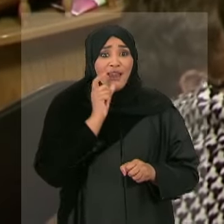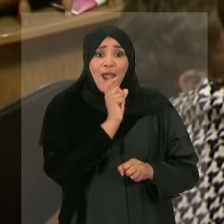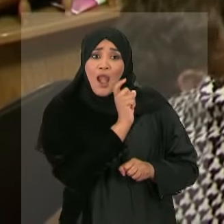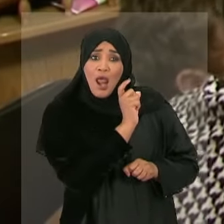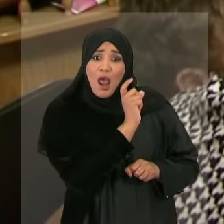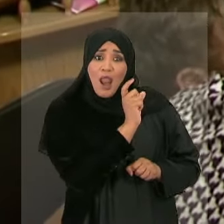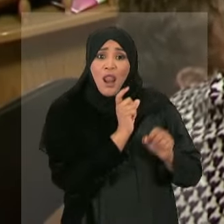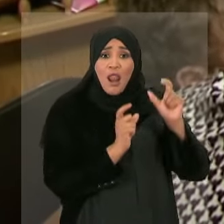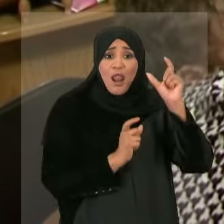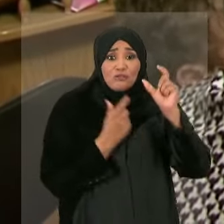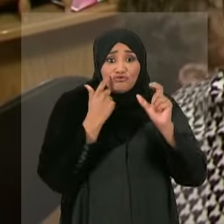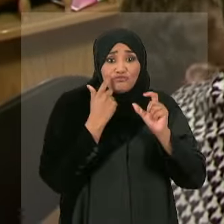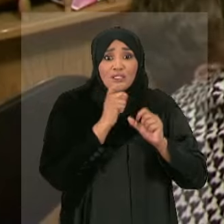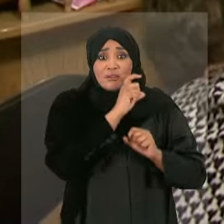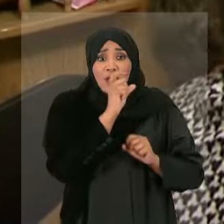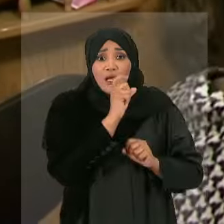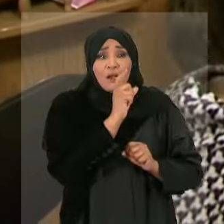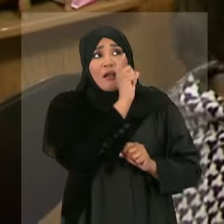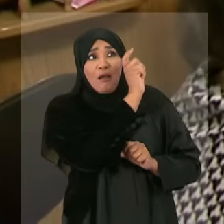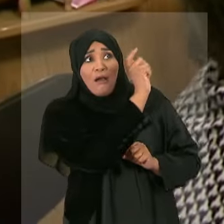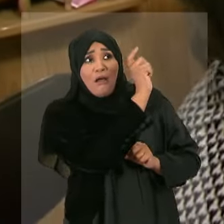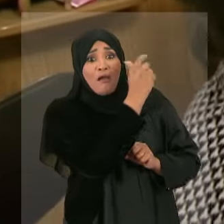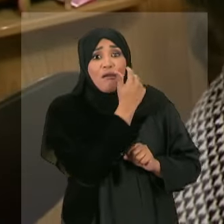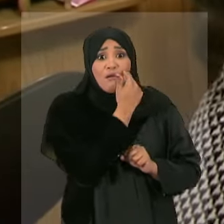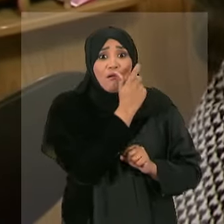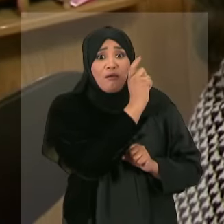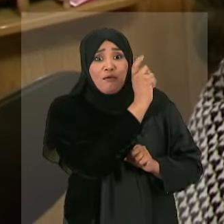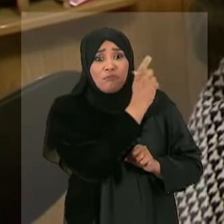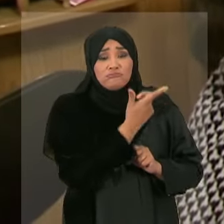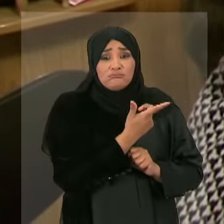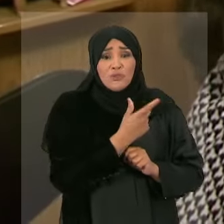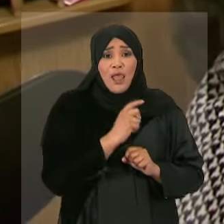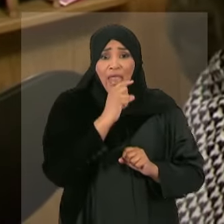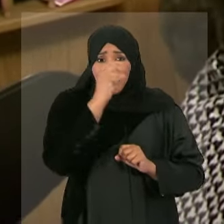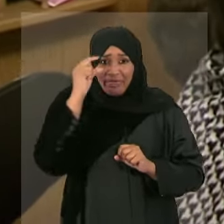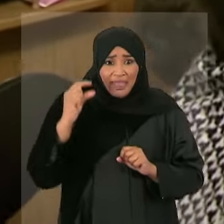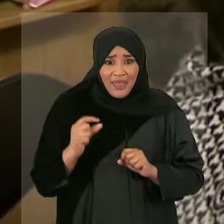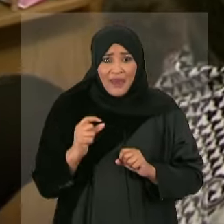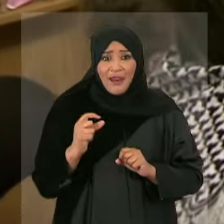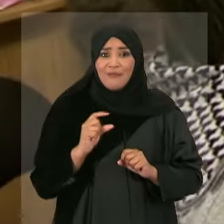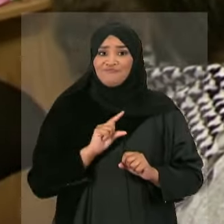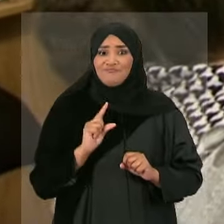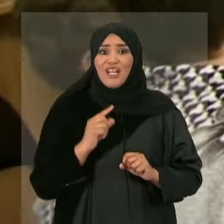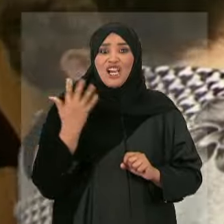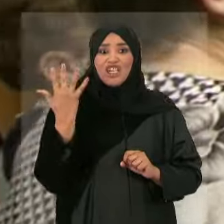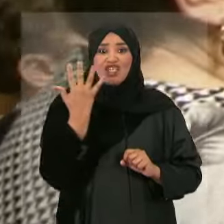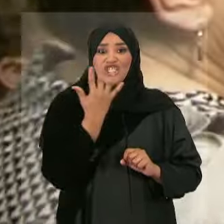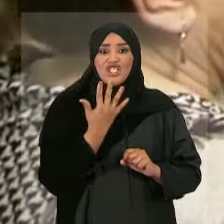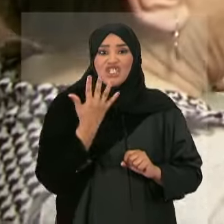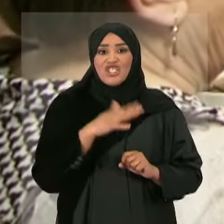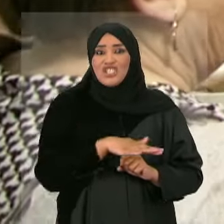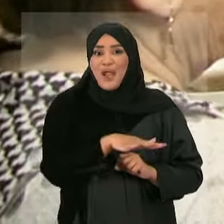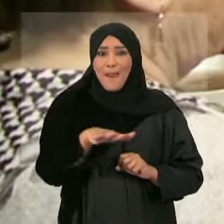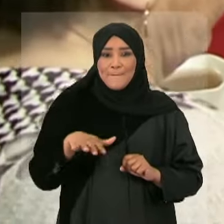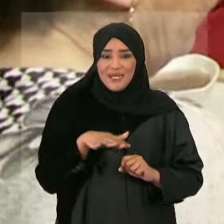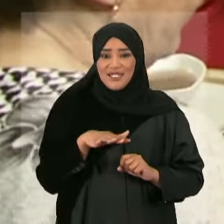الهلال انتظار الهلال؟ الهلال مش من منطلق ديني قد ما هو من منطلق شعبي. قصة الترقب